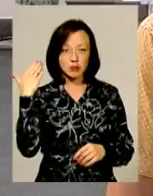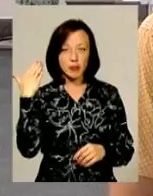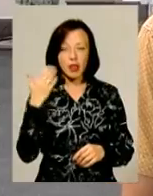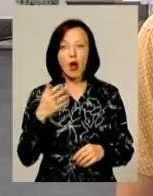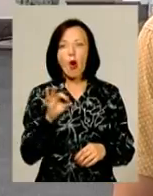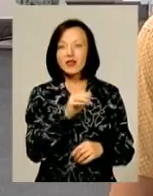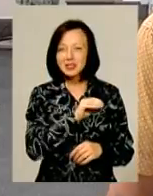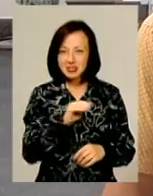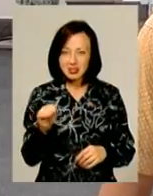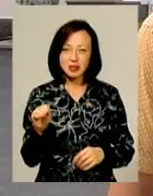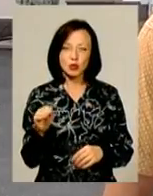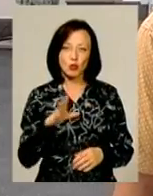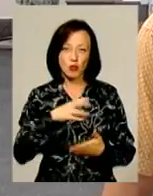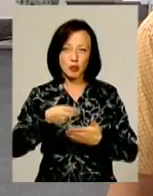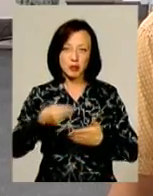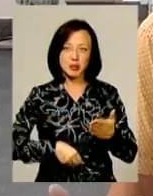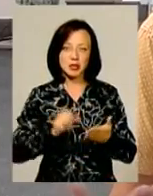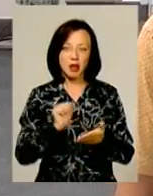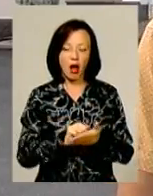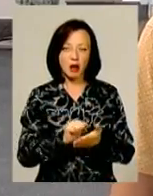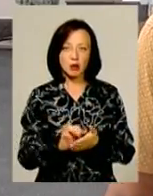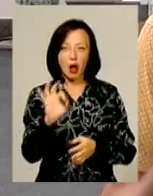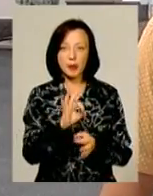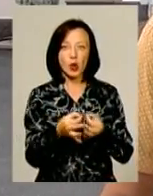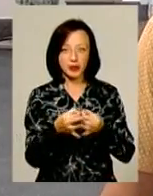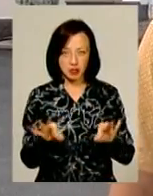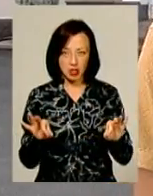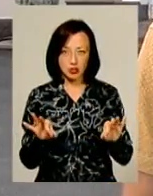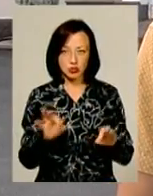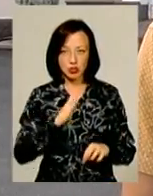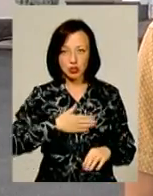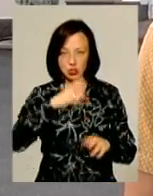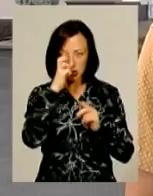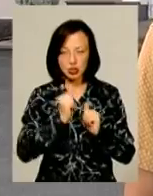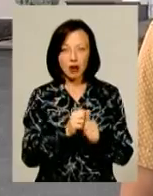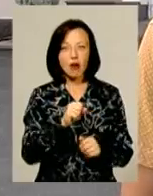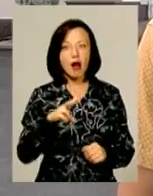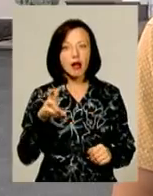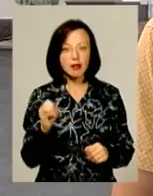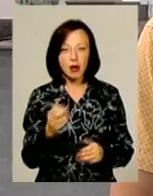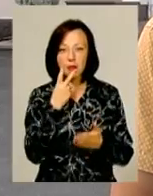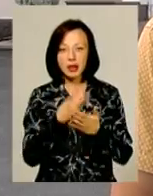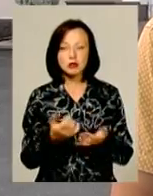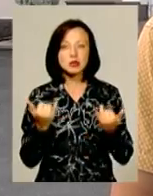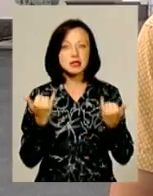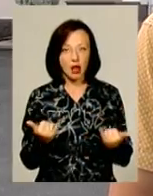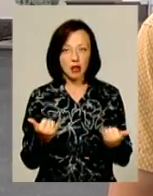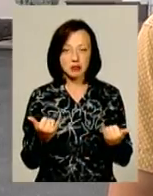формально, офіційно був підписаний акт про незалежність нашої держави. Але, як ми бачимо